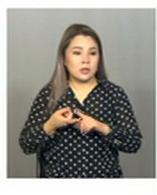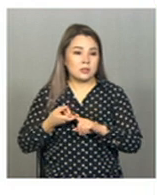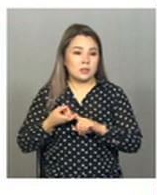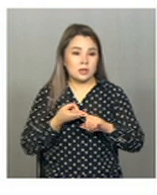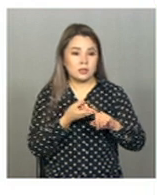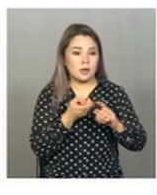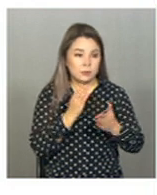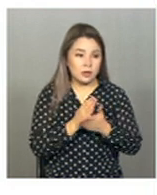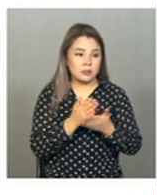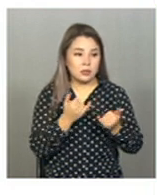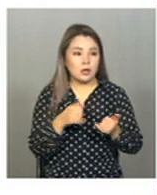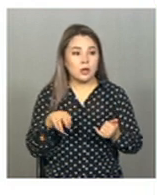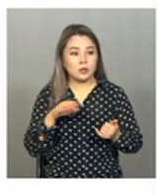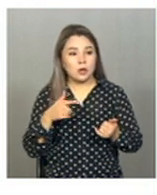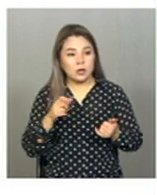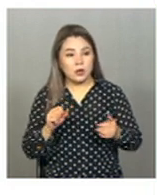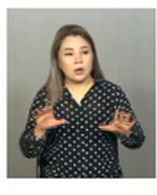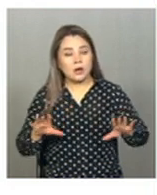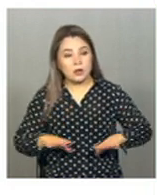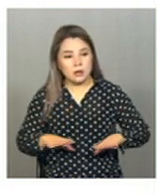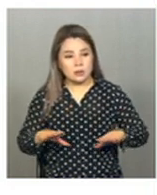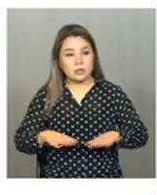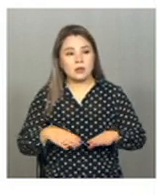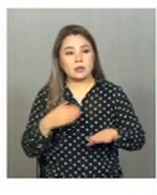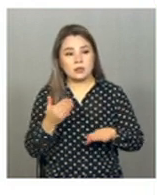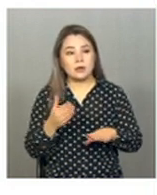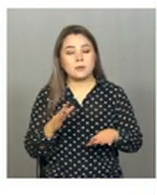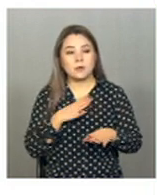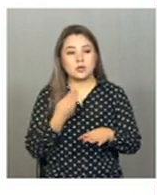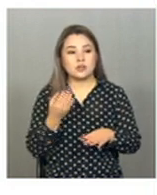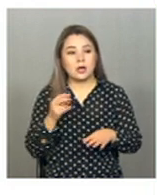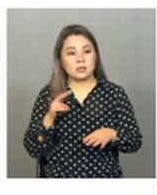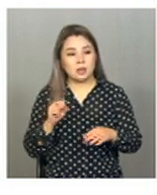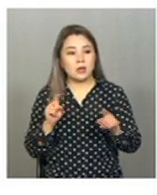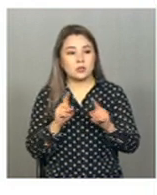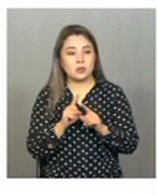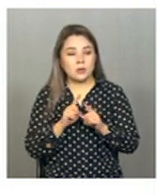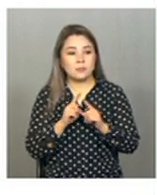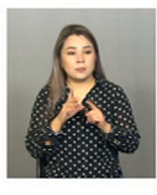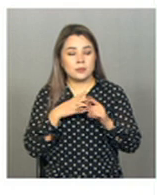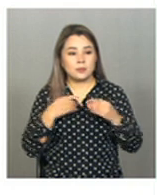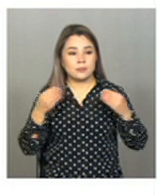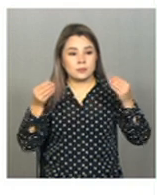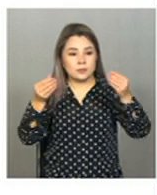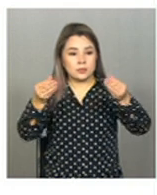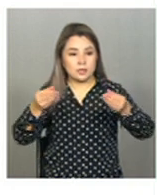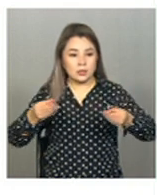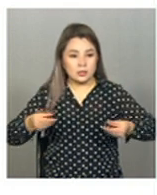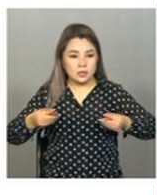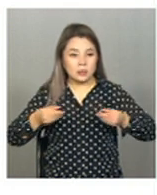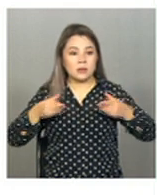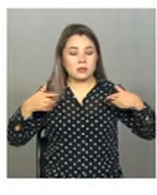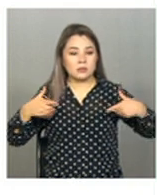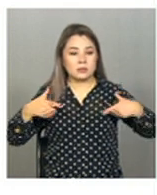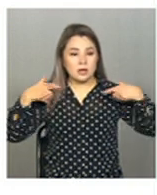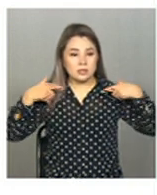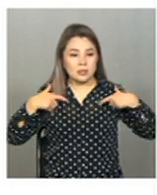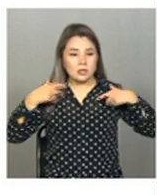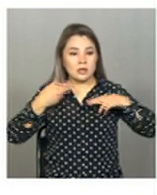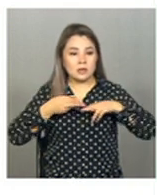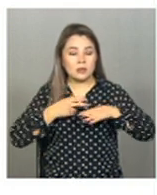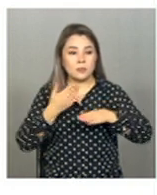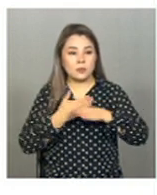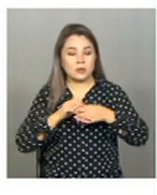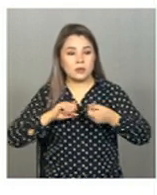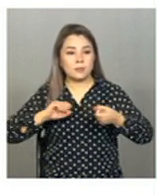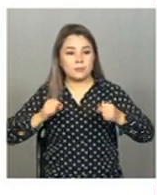атты арба не шанаға жеккенде, екі жақ шеті терте мен қамыттың құлақбауын ұстап, бекітіп